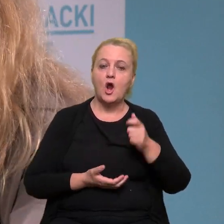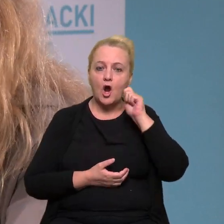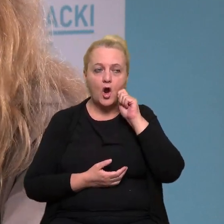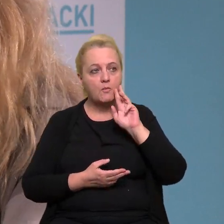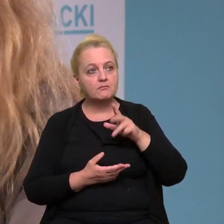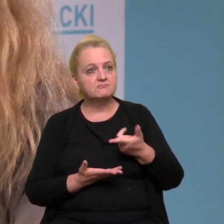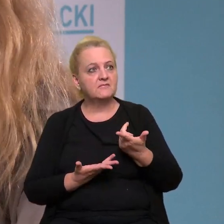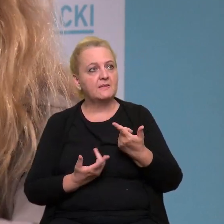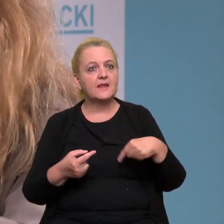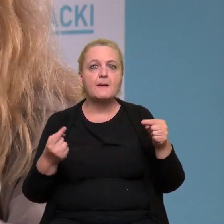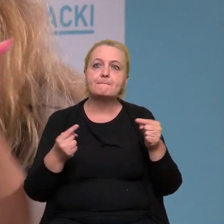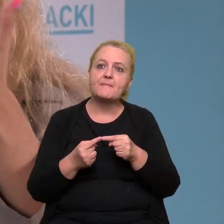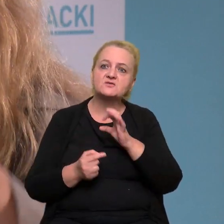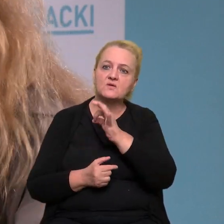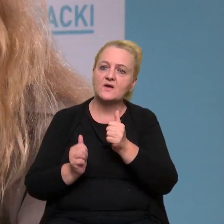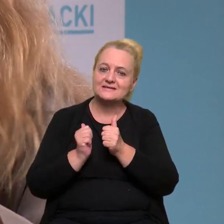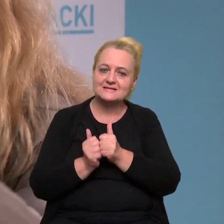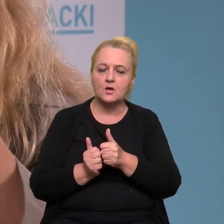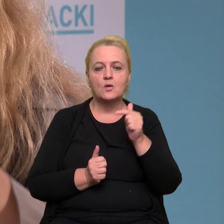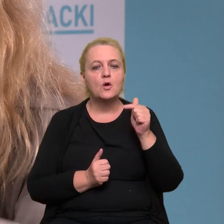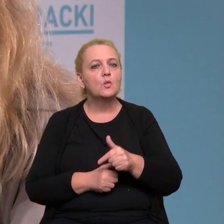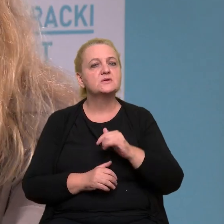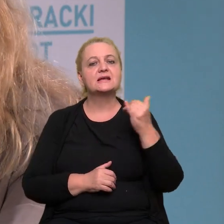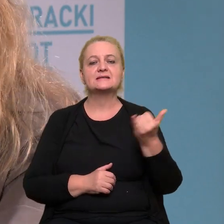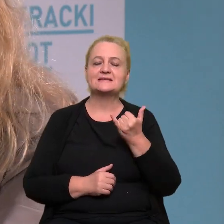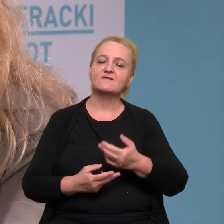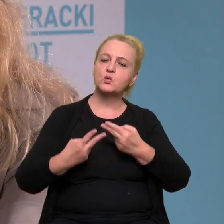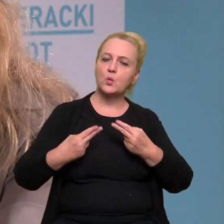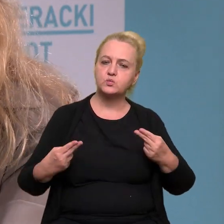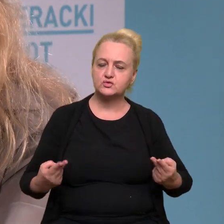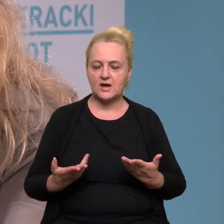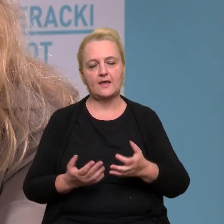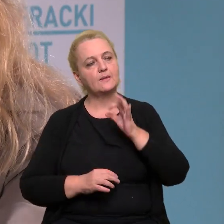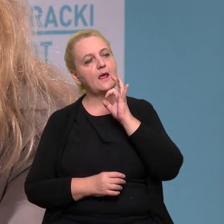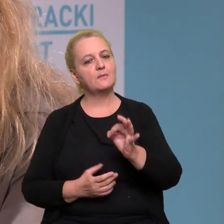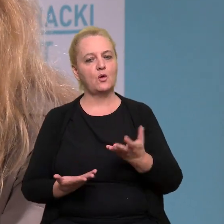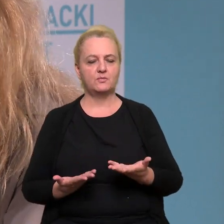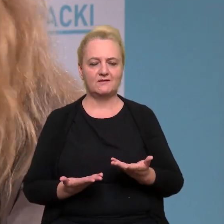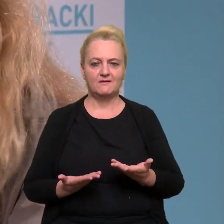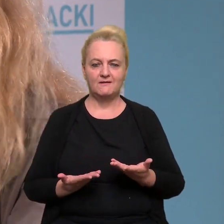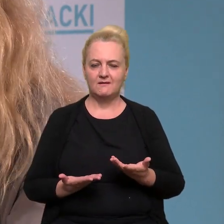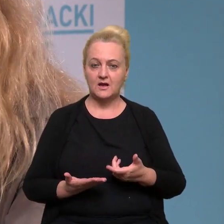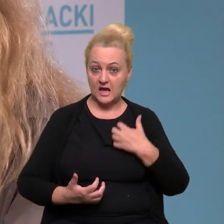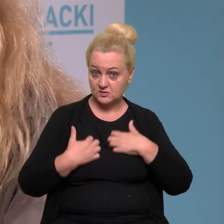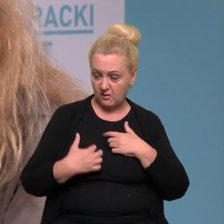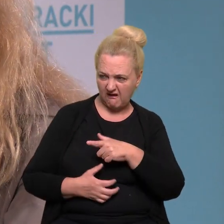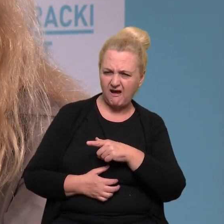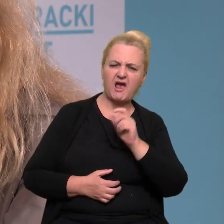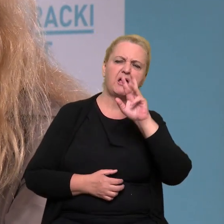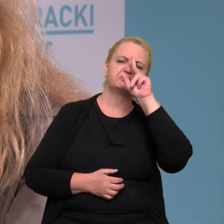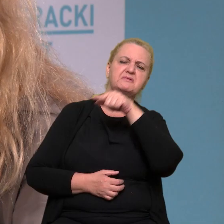nie odpowiada tym swoim rolom, że musi być zawsze miła i dobra, to jak jest zła, to na pewno